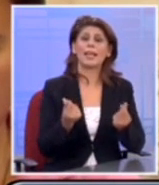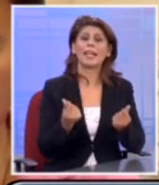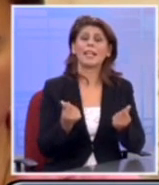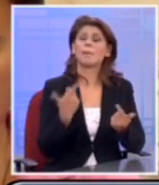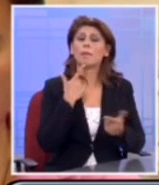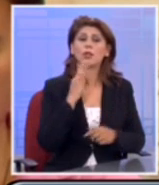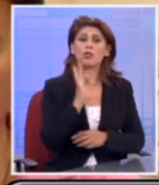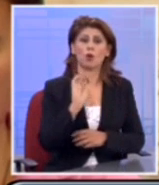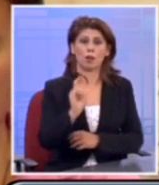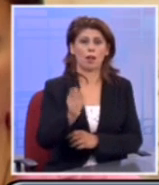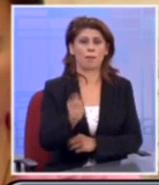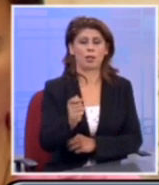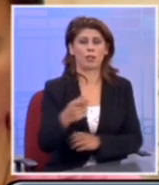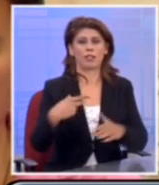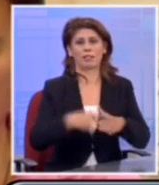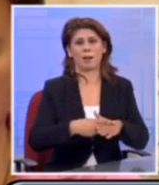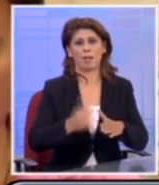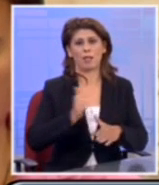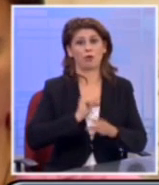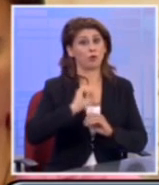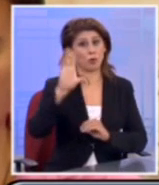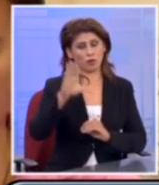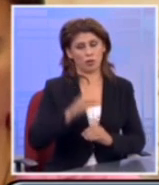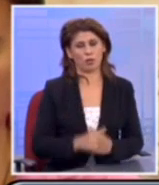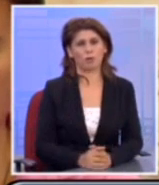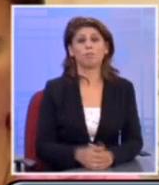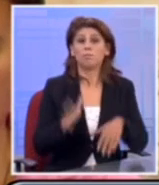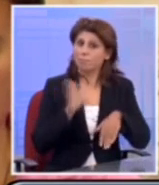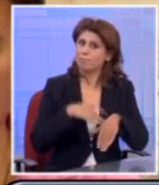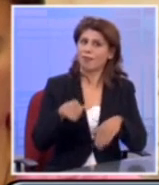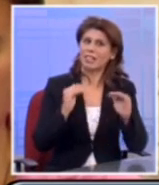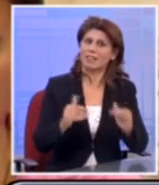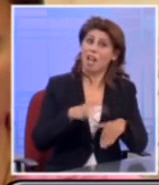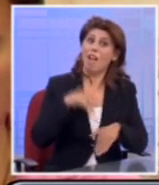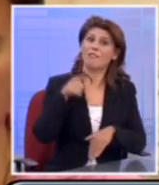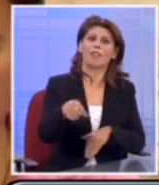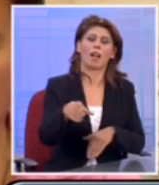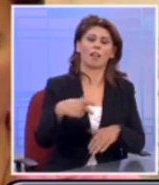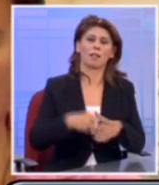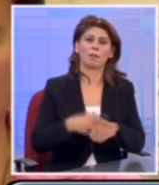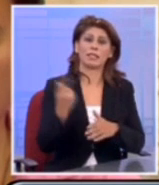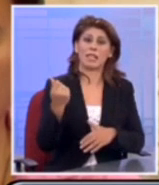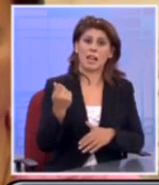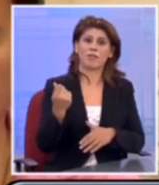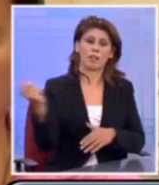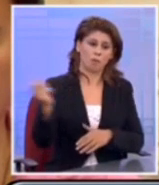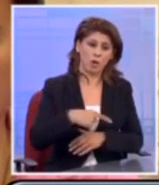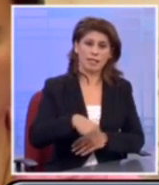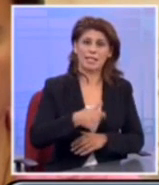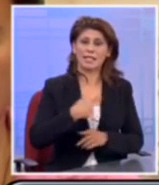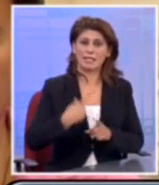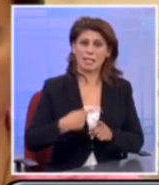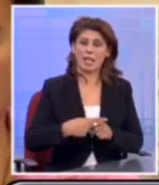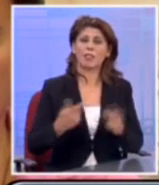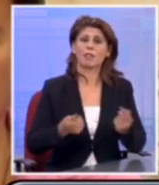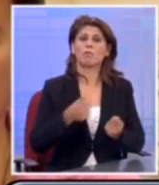να αποπληρωθούν οι τράπεζες που έφταιγαν για την κατάσταση. Και τα χρήματα που πήγαν στην Ελλάδα